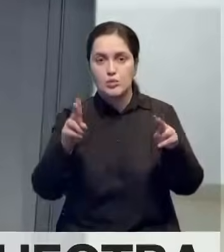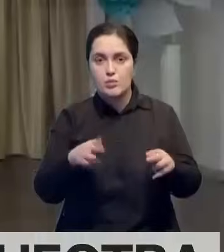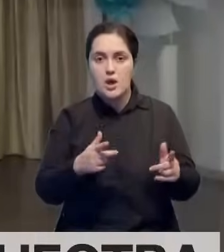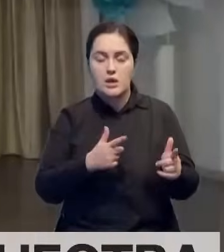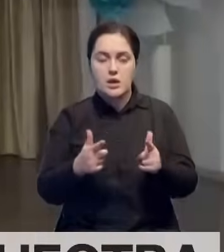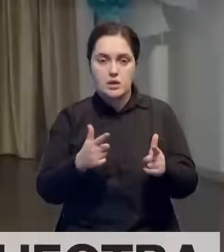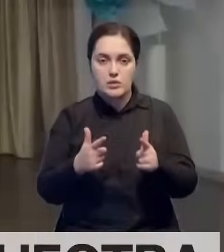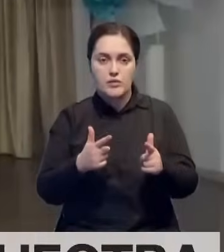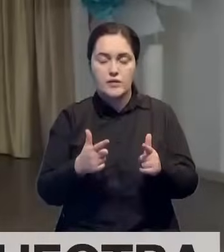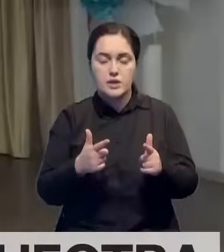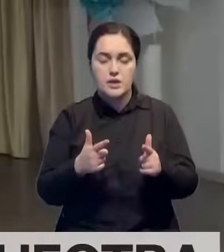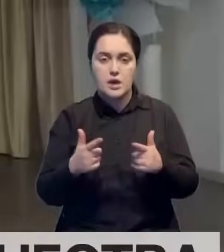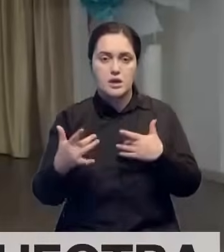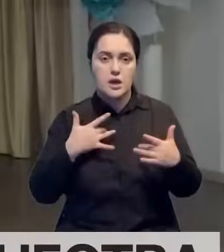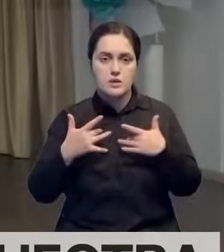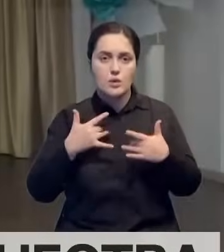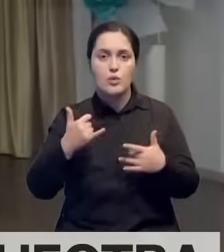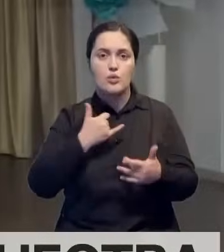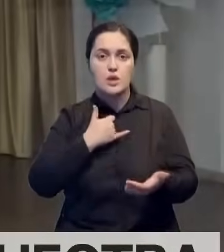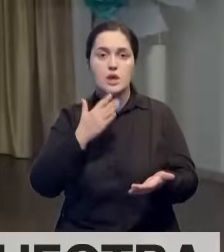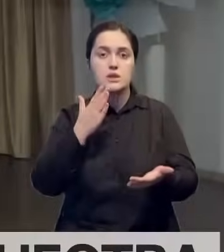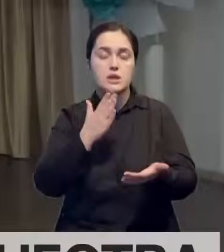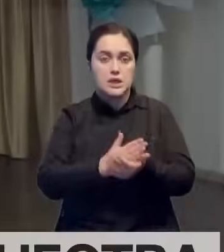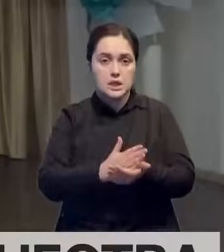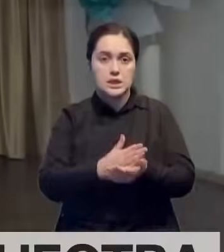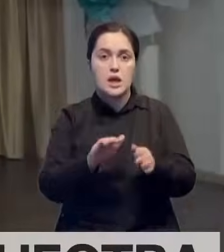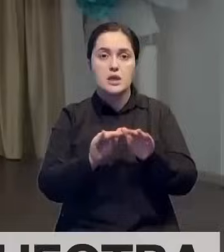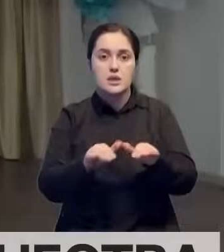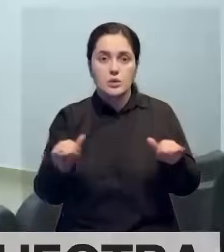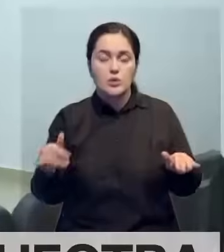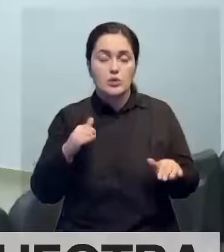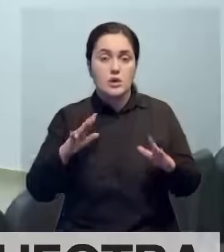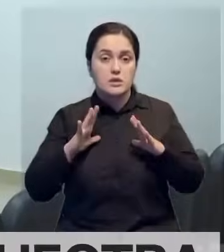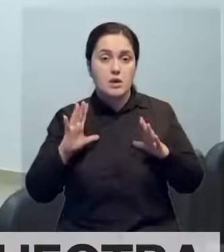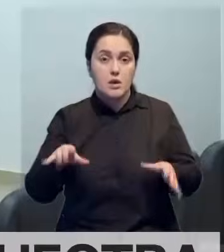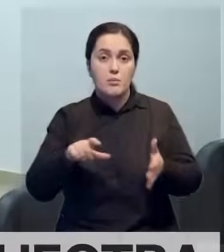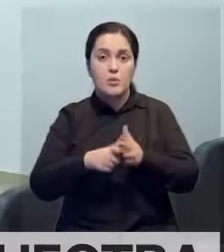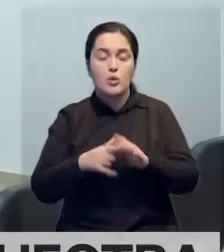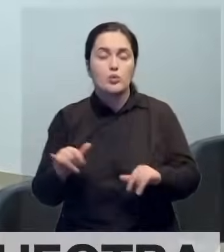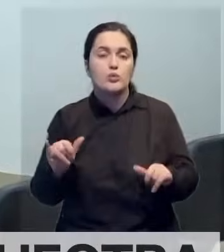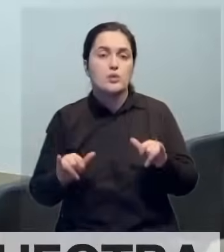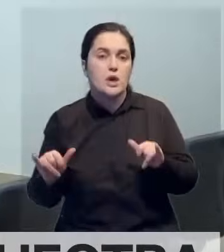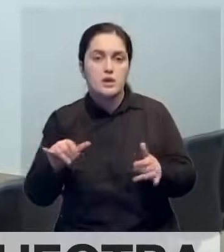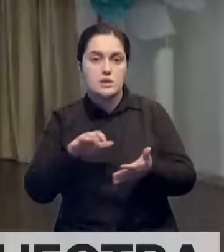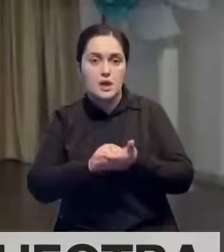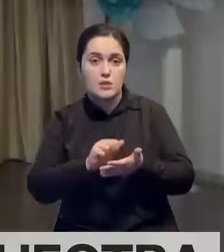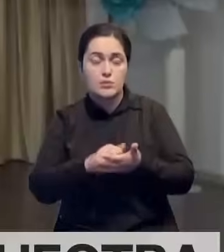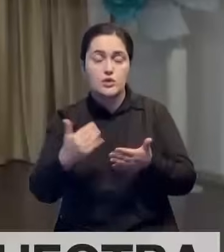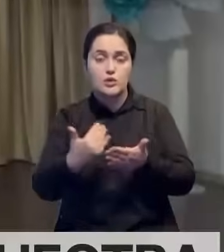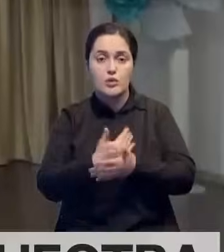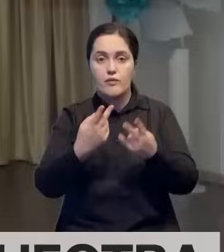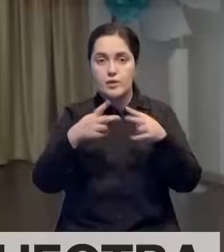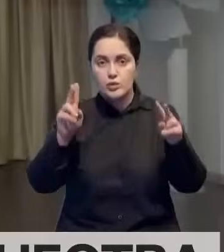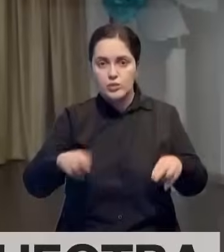мини-концерт. У нас есть одаренные дети, да, но у нас не было помещения такого заниматься. Сейчас строится новый клуб, и люди к